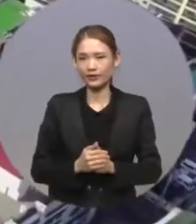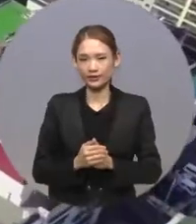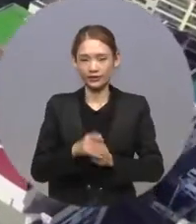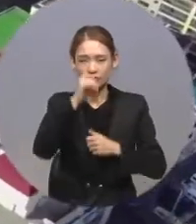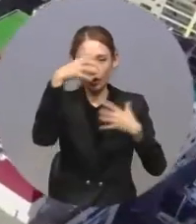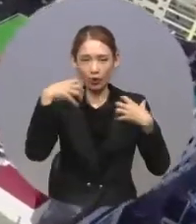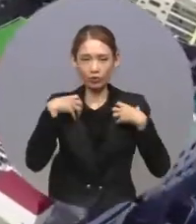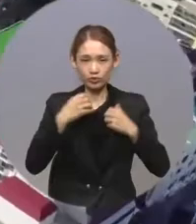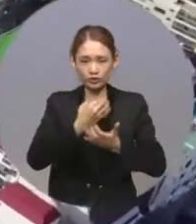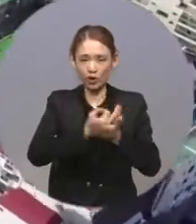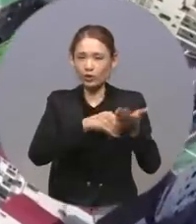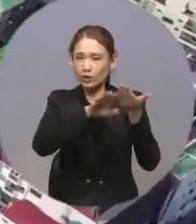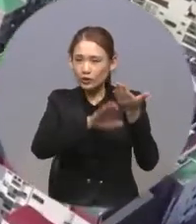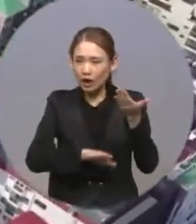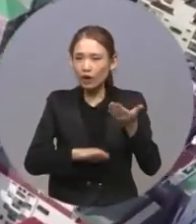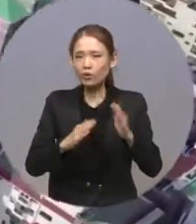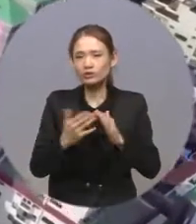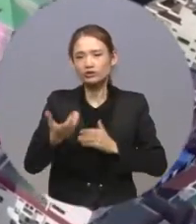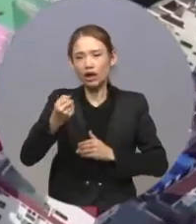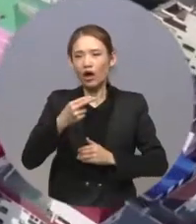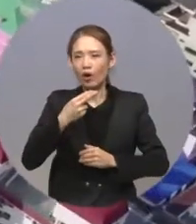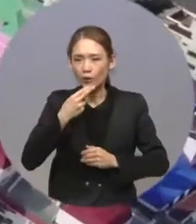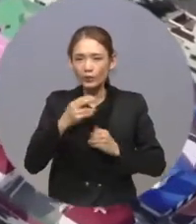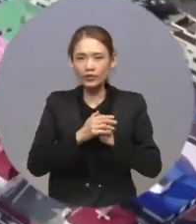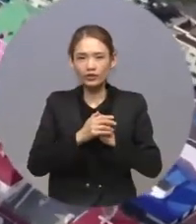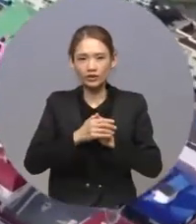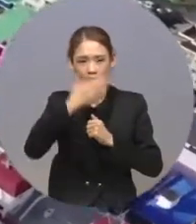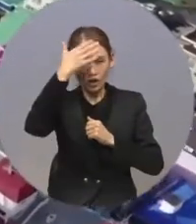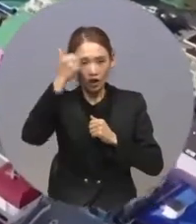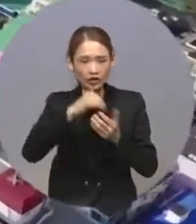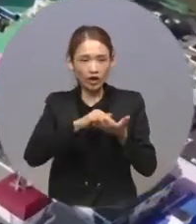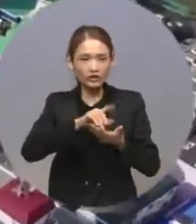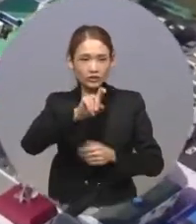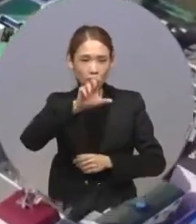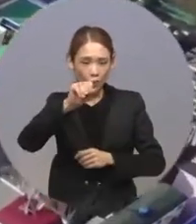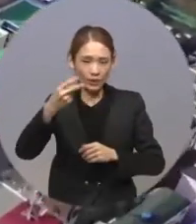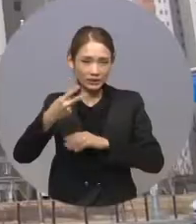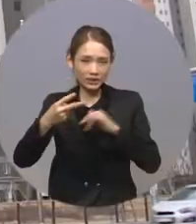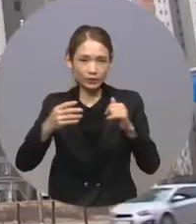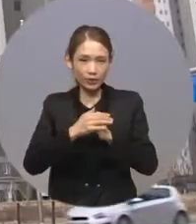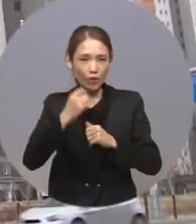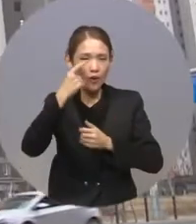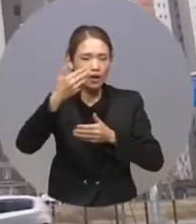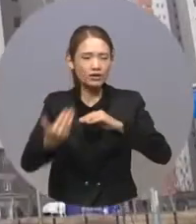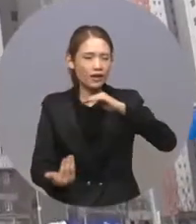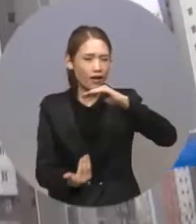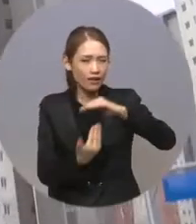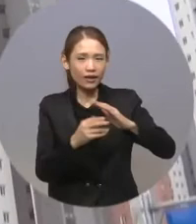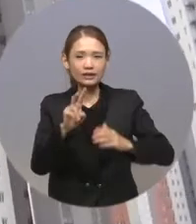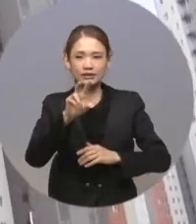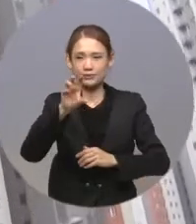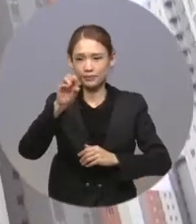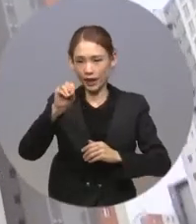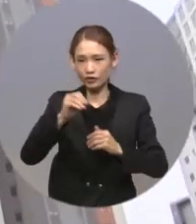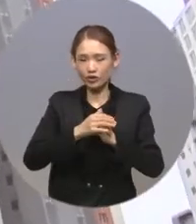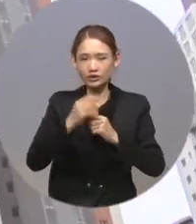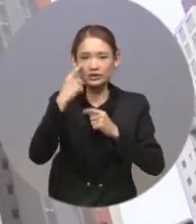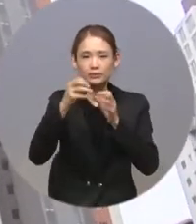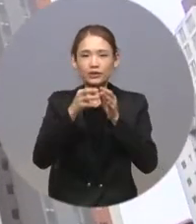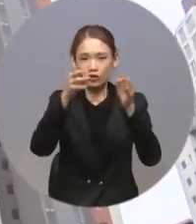정부가 저소득 무주택 청년 15 만 2천여 명에게 월 최대 20만원의 월세를 12월 간 지원하는